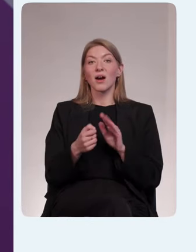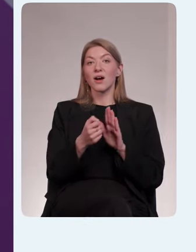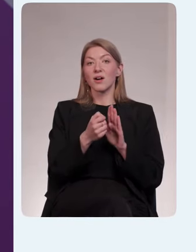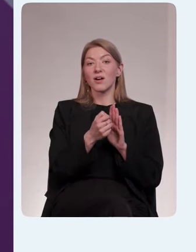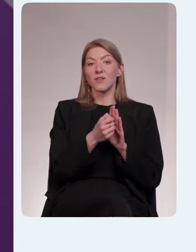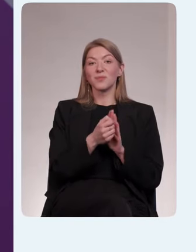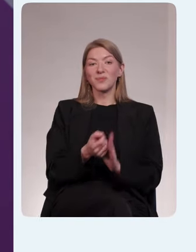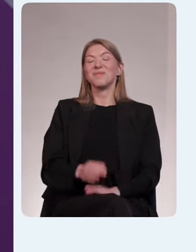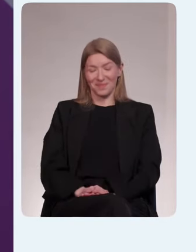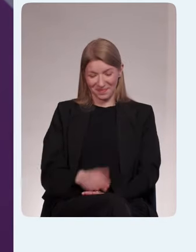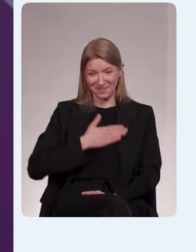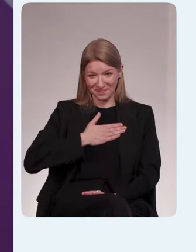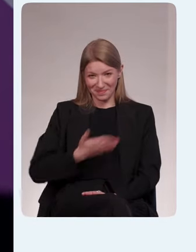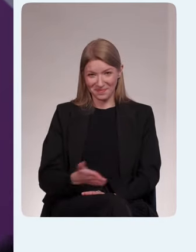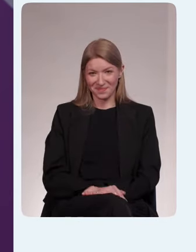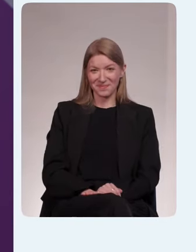Спасибо большое, да?